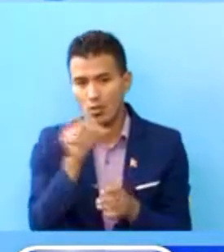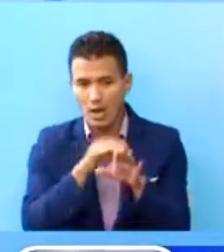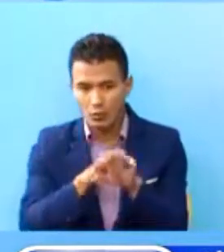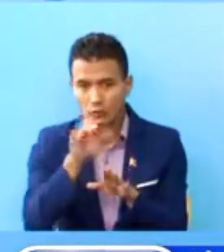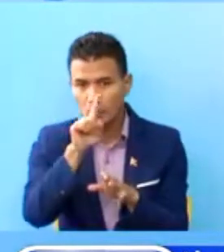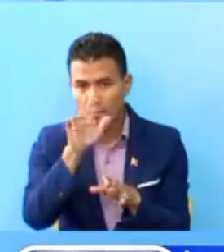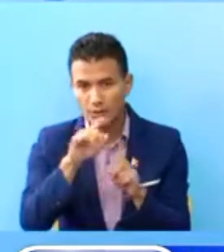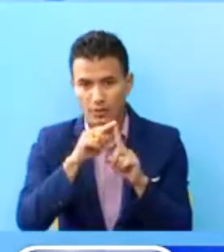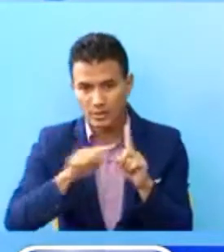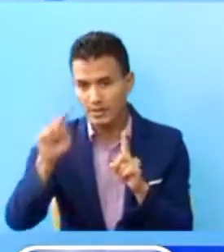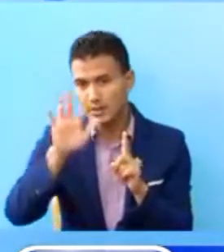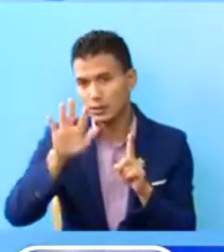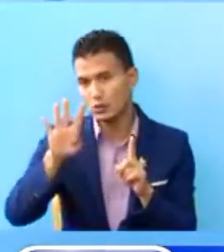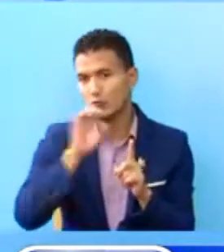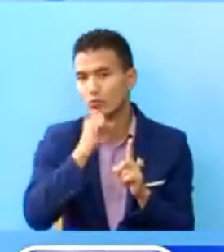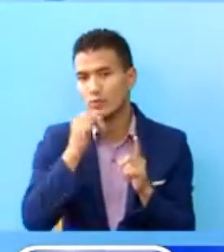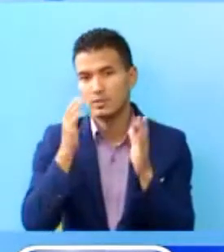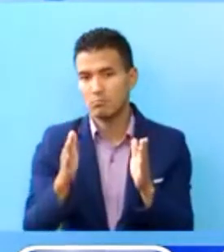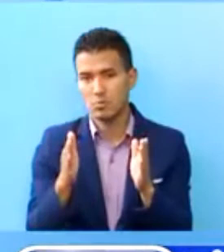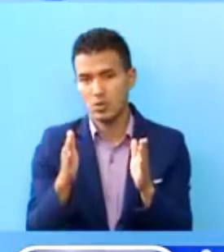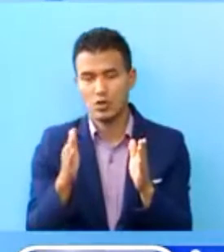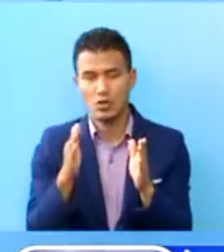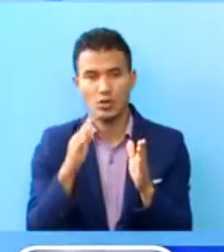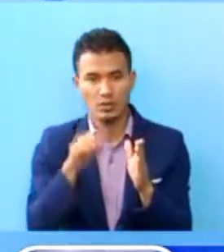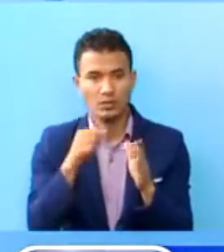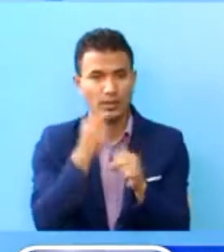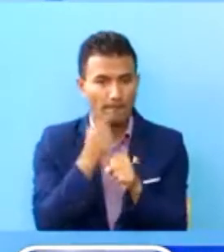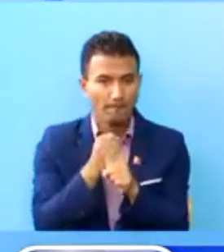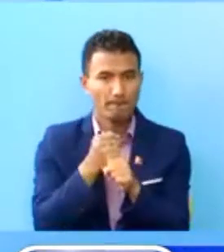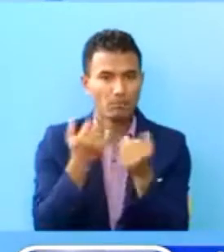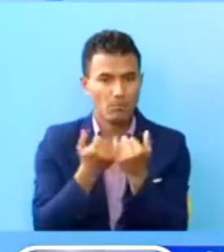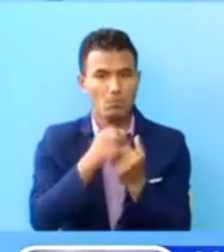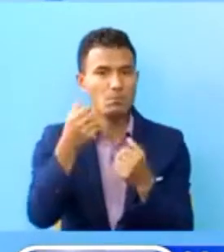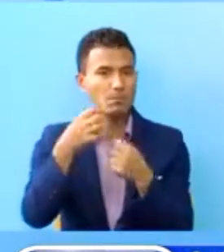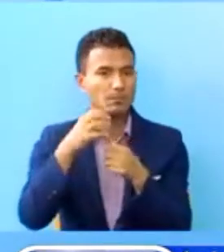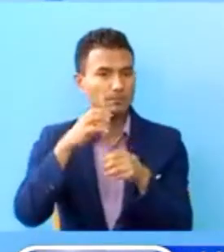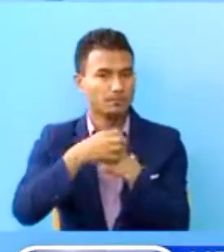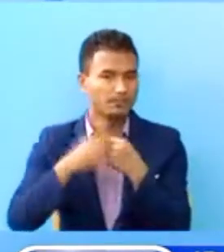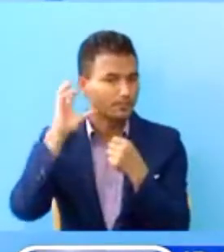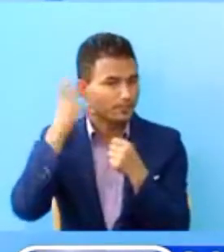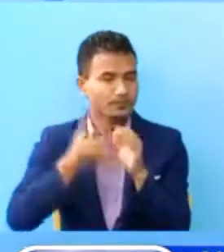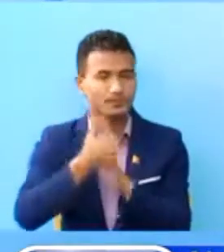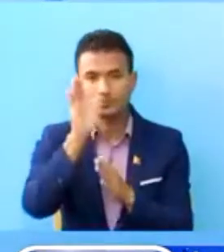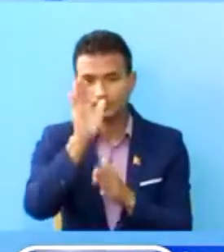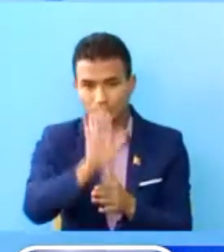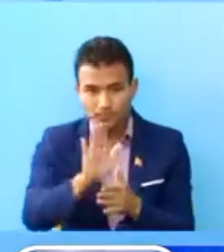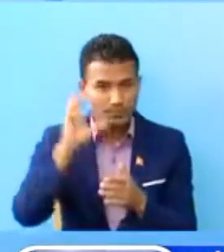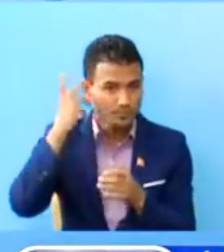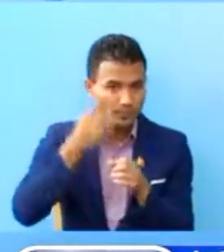पनि 15 देखि 54 वर्षको उमेरका छन् जो चाहिँ श्रम गर्न अरू देशमा गएका व्यक्तिहरू हुन् र विदेशमा